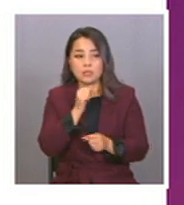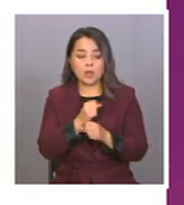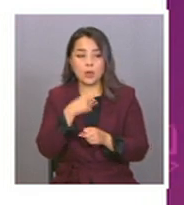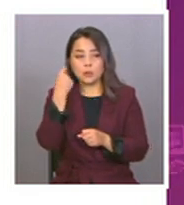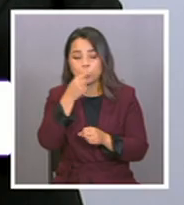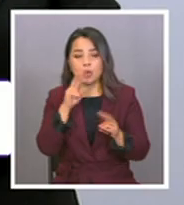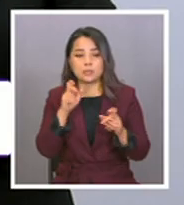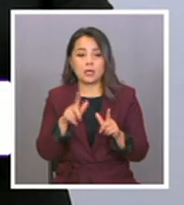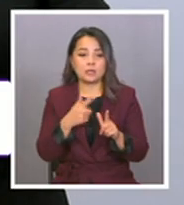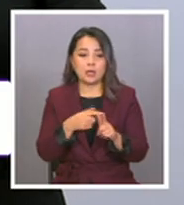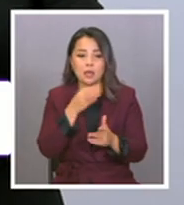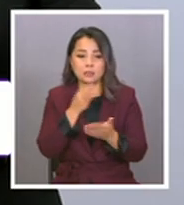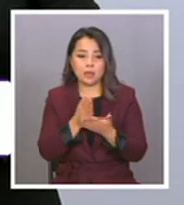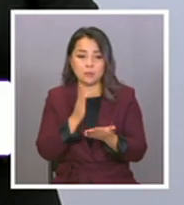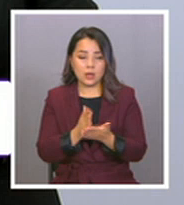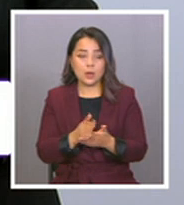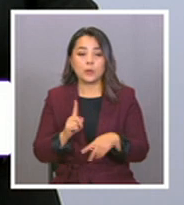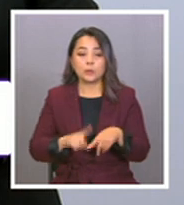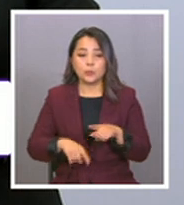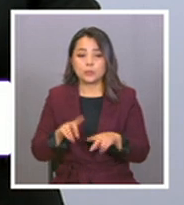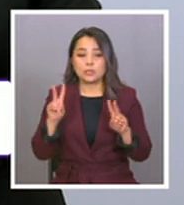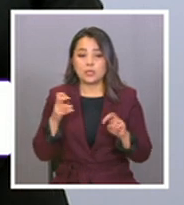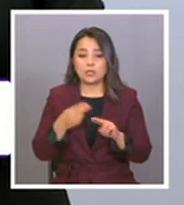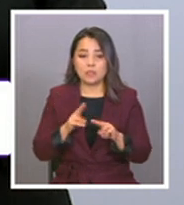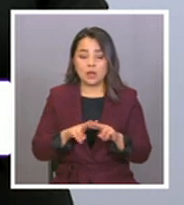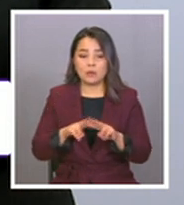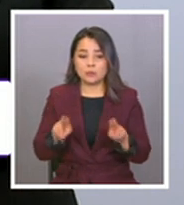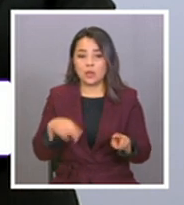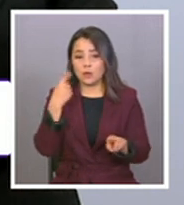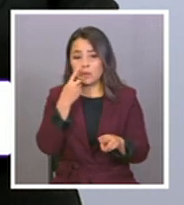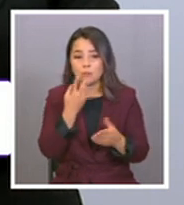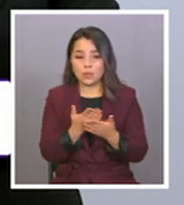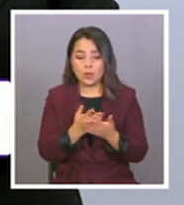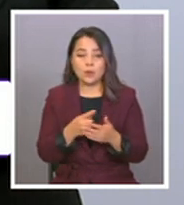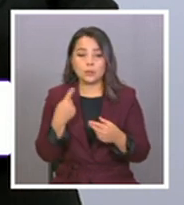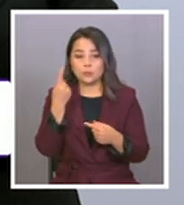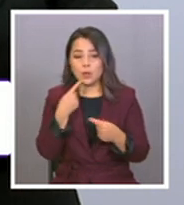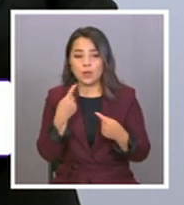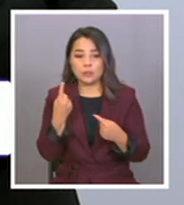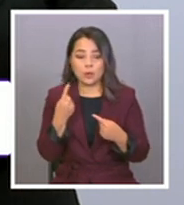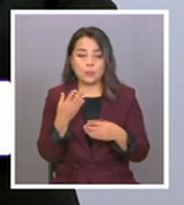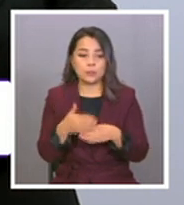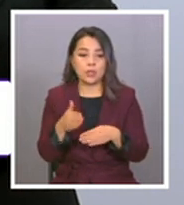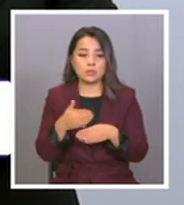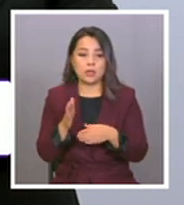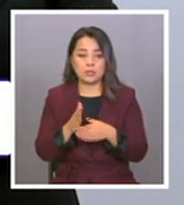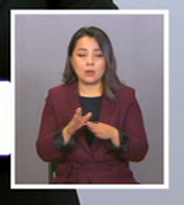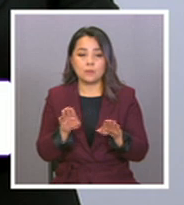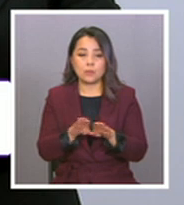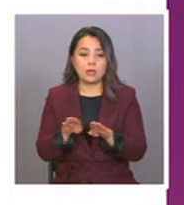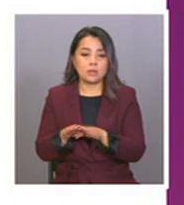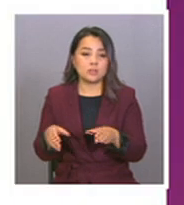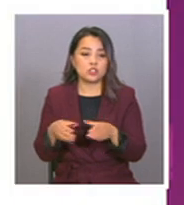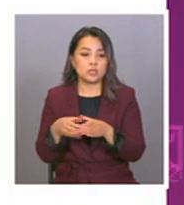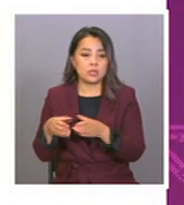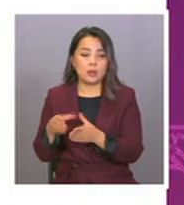атауын көрсетеді. Туыс дегеніміз, ортақ белгілері бар, бірақ түрлерге бөліне алатын даралардың жиынтығы.